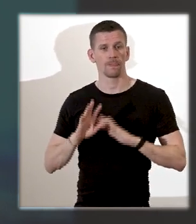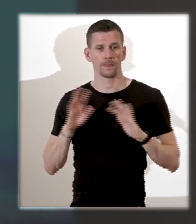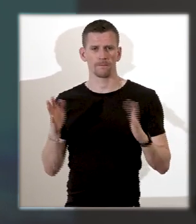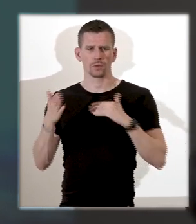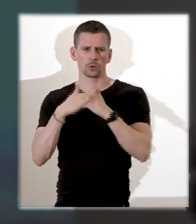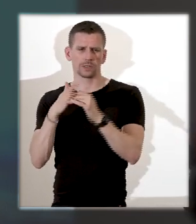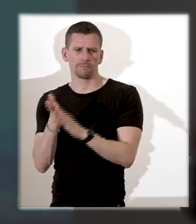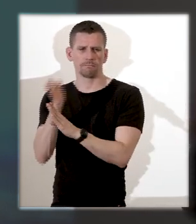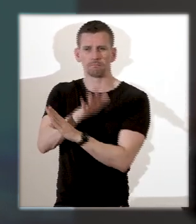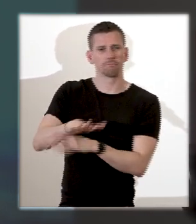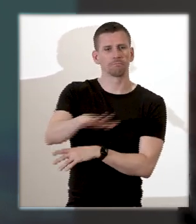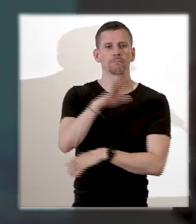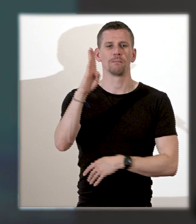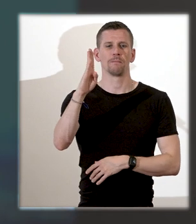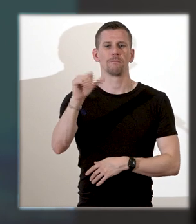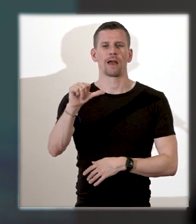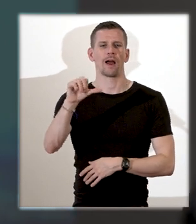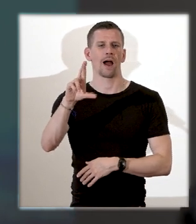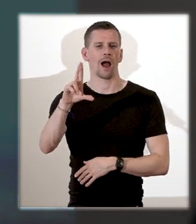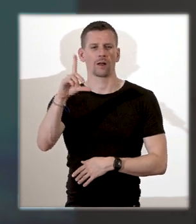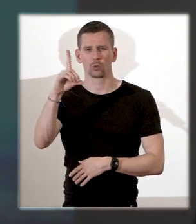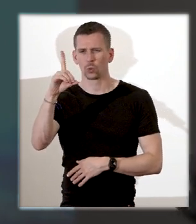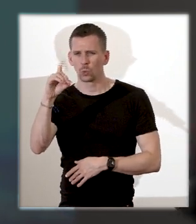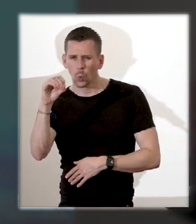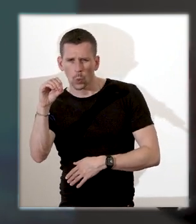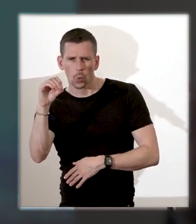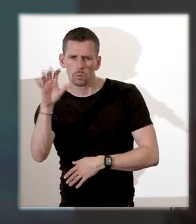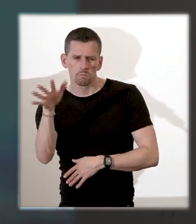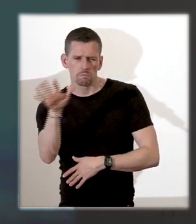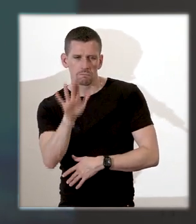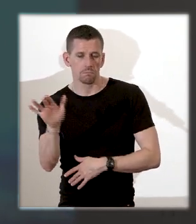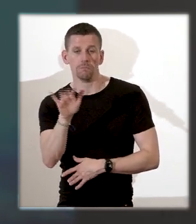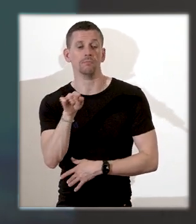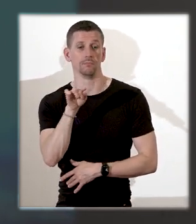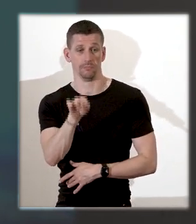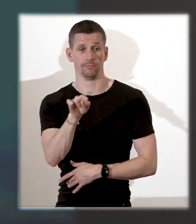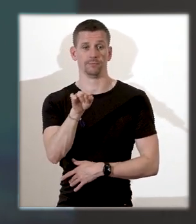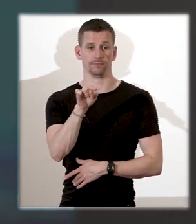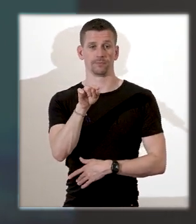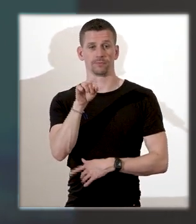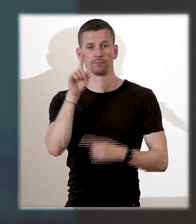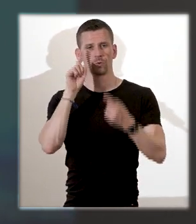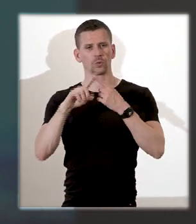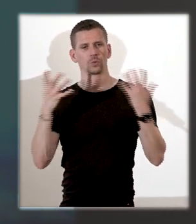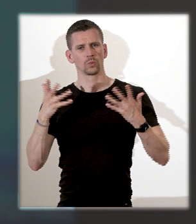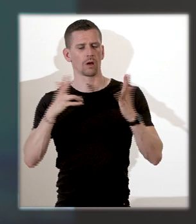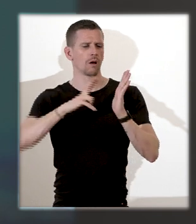quelques années plus tard, en 1881, qui va imposer un protectorat français à la province ottomane de